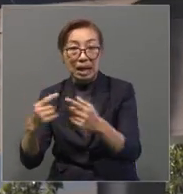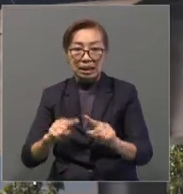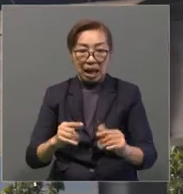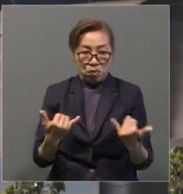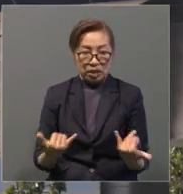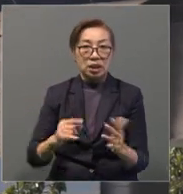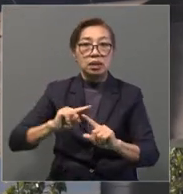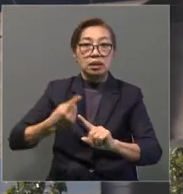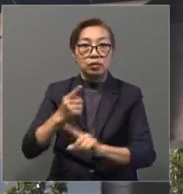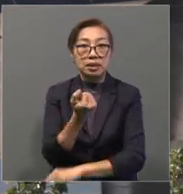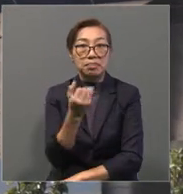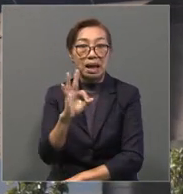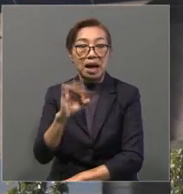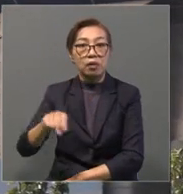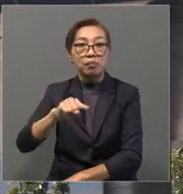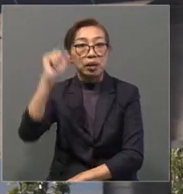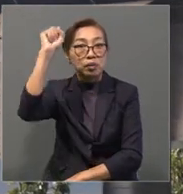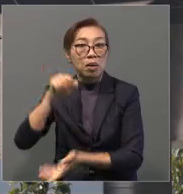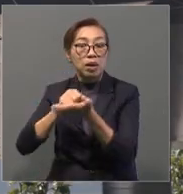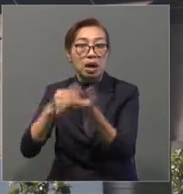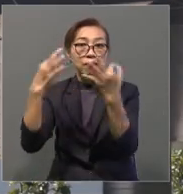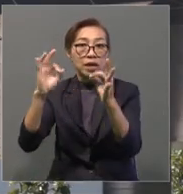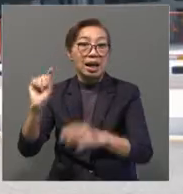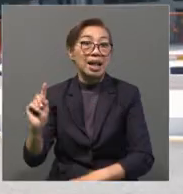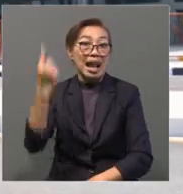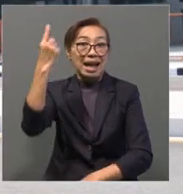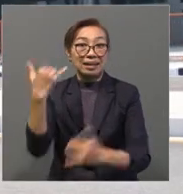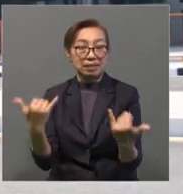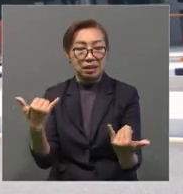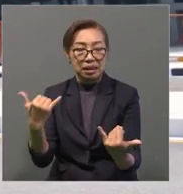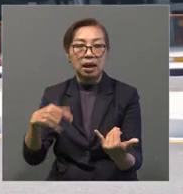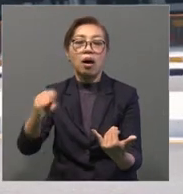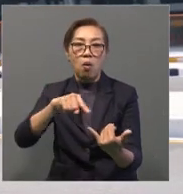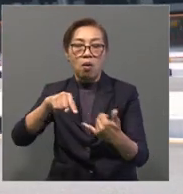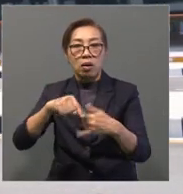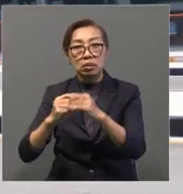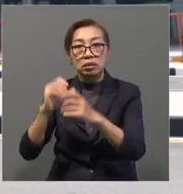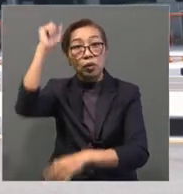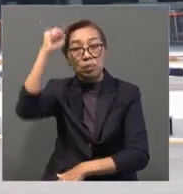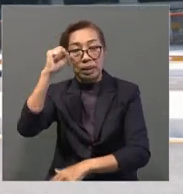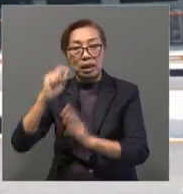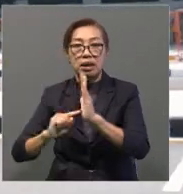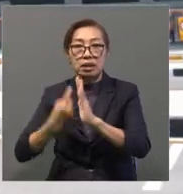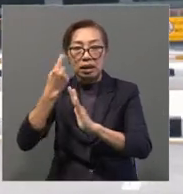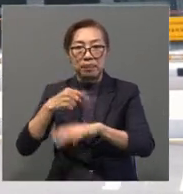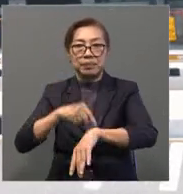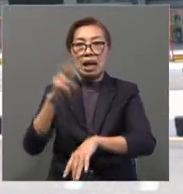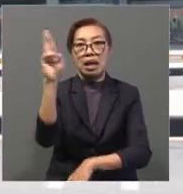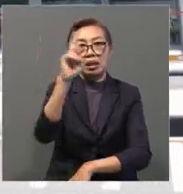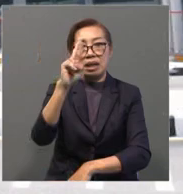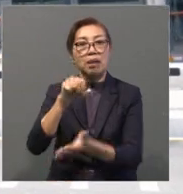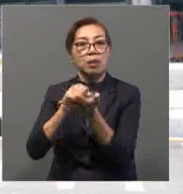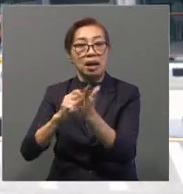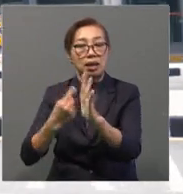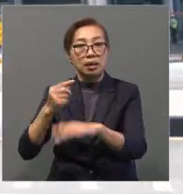มกราคมคือวันนี้ที่เราจะเปิดเป็นเที่ยวปฐมฤกษ์เที่ยวเดินรถแรกเนี่ยนะครับจะมีการจัดเดินรถตั้งแต่เวลาเที่ยงเป็นต้นไป